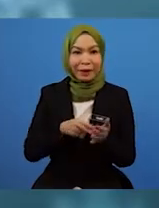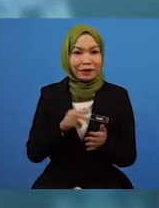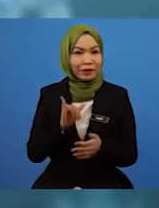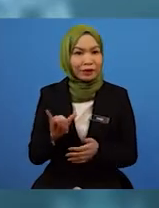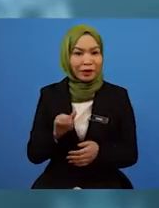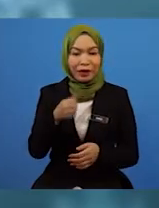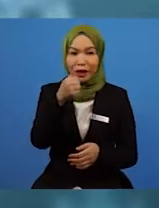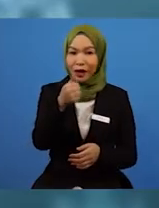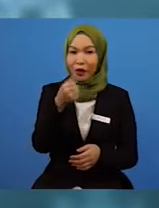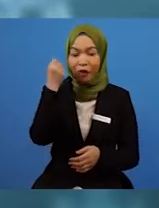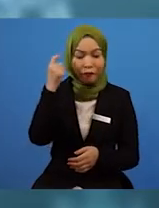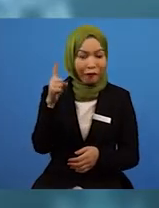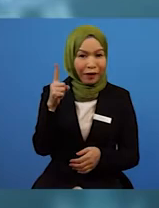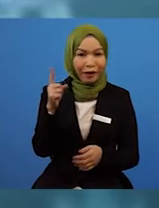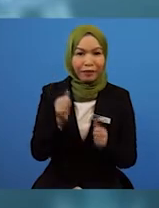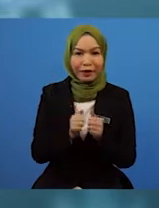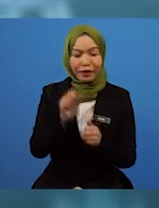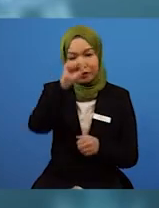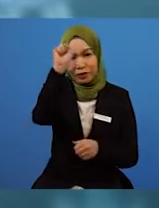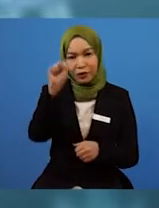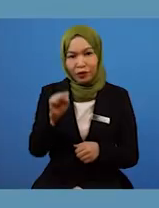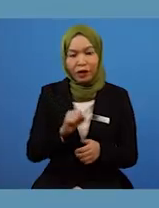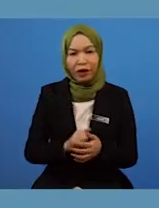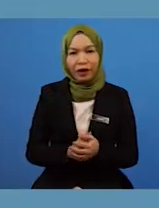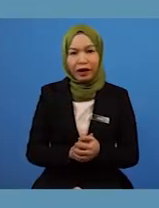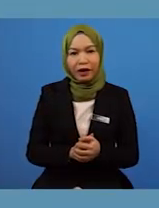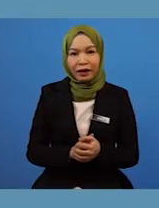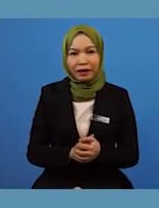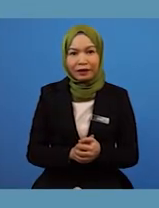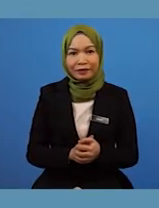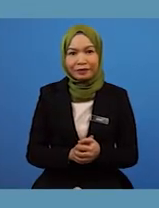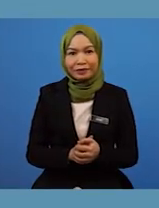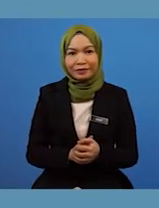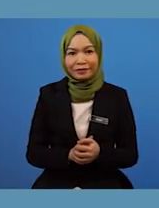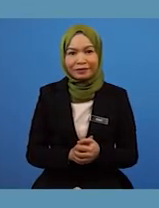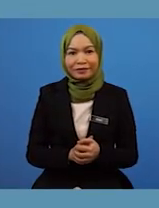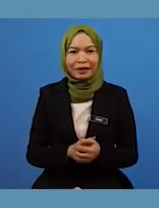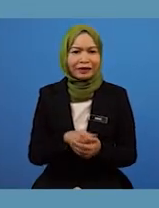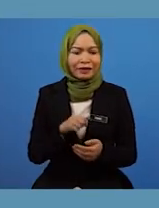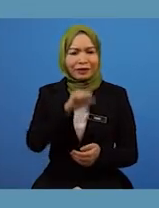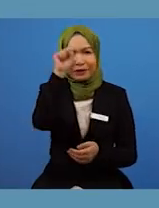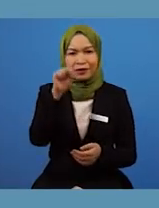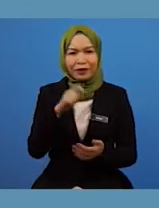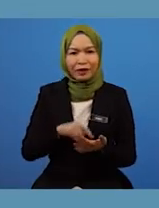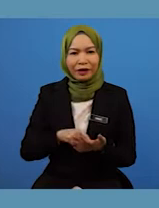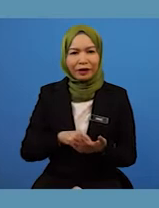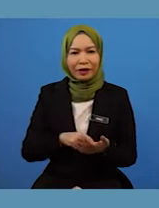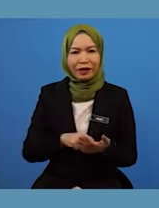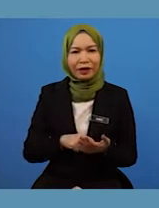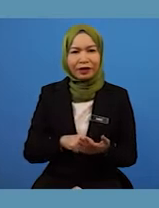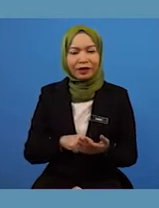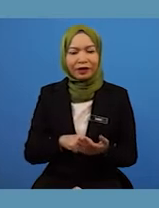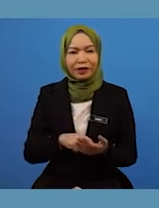Maksudnya, murid-murid peka dengan kehendak soalan. Soalan ini hanya memerlukan